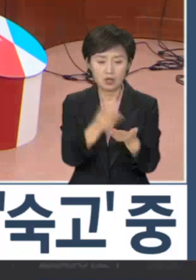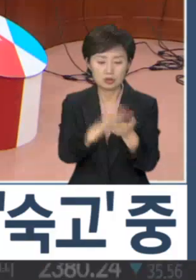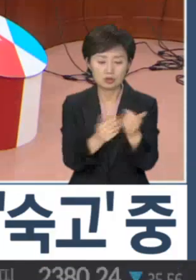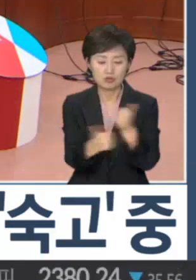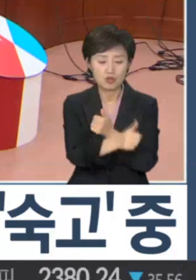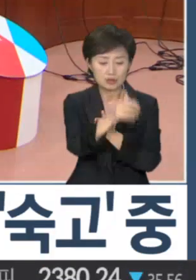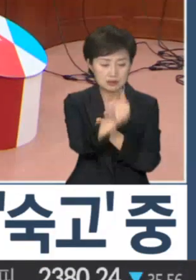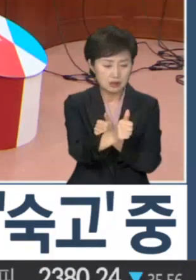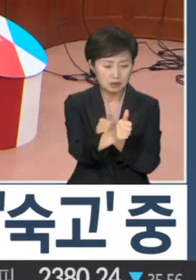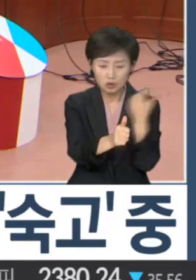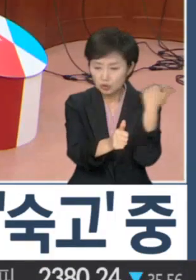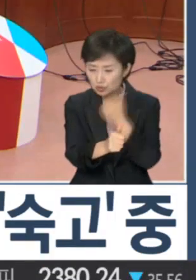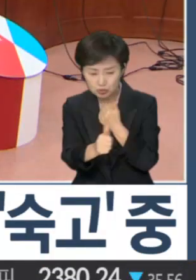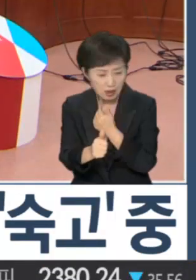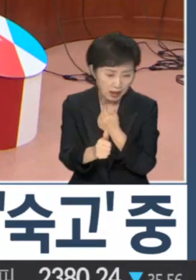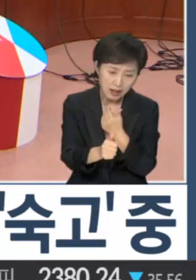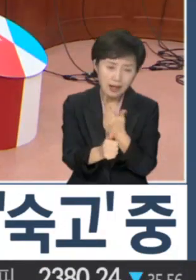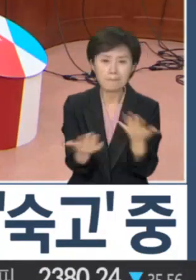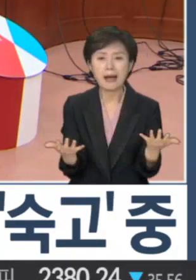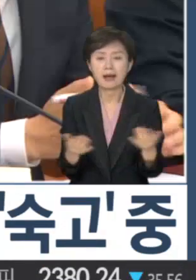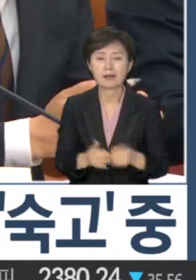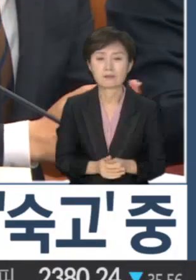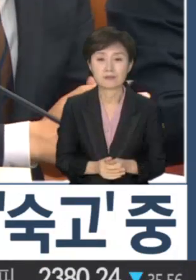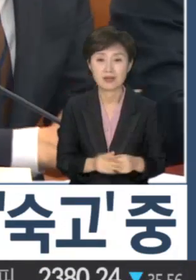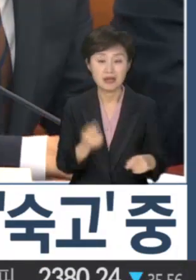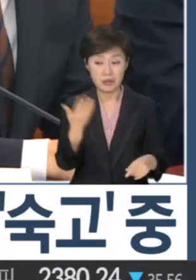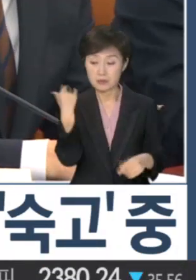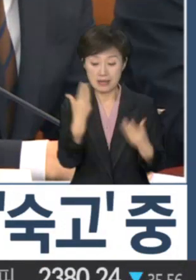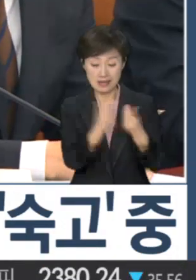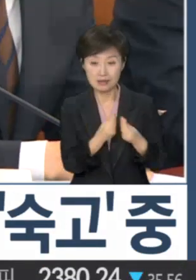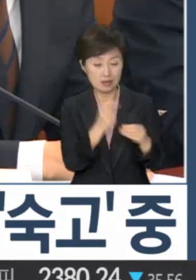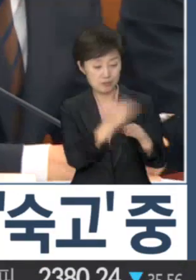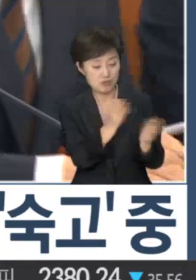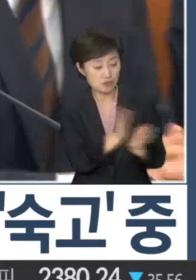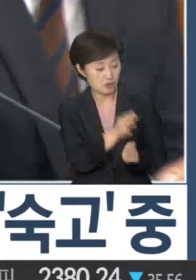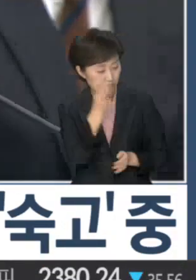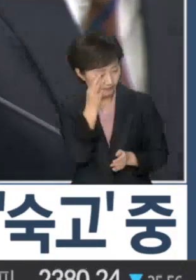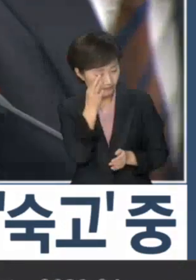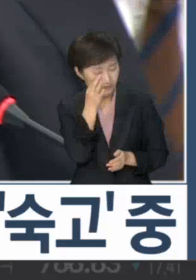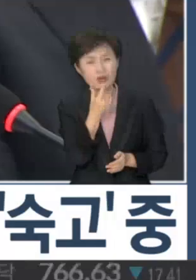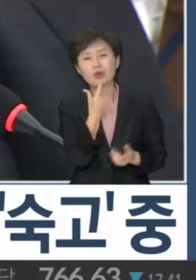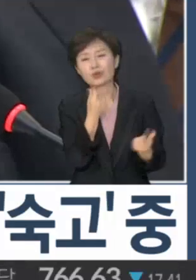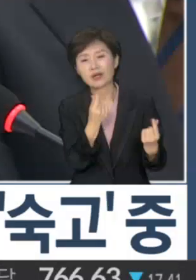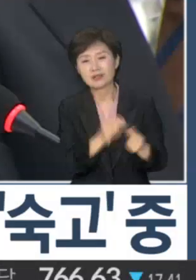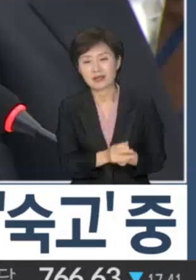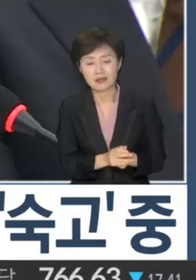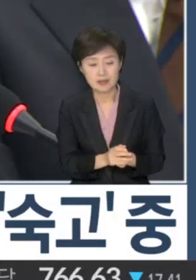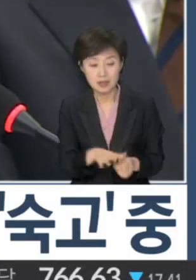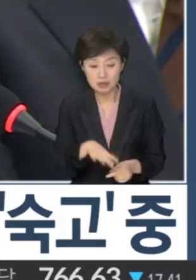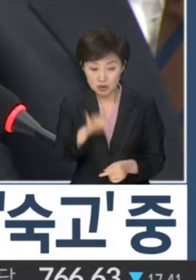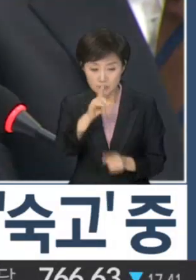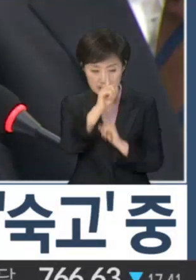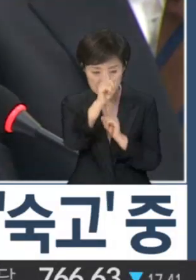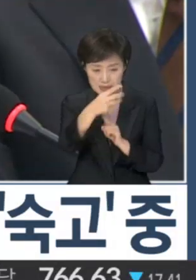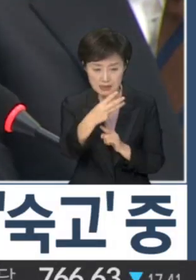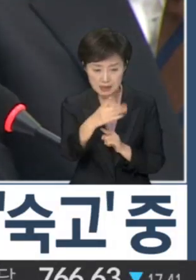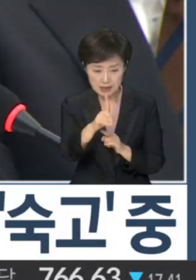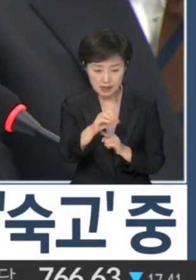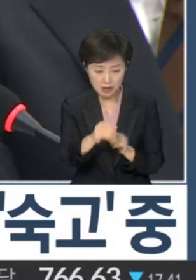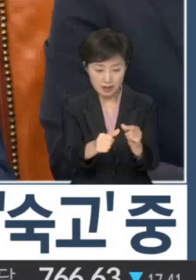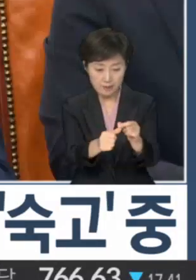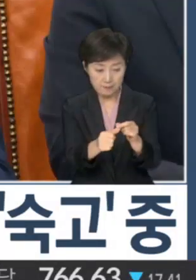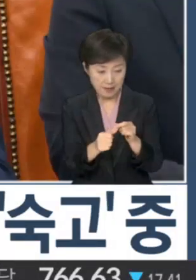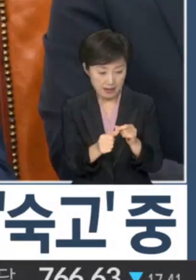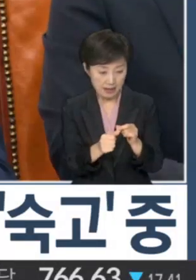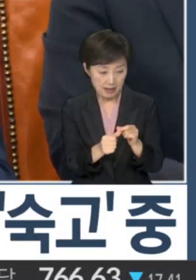참 쉽지가 않습니다. 그러니까 얼마 전에 있었던 민주당의 혁신위원장 인선을 보더라도 초기 이래경 위원장을 내정했다가